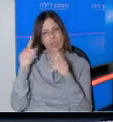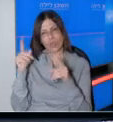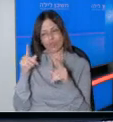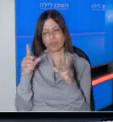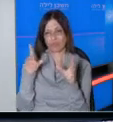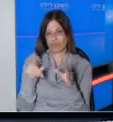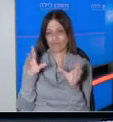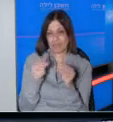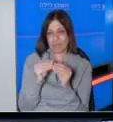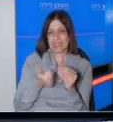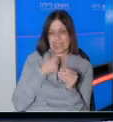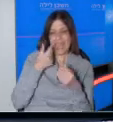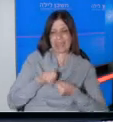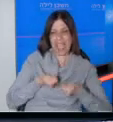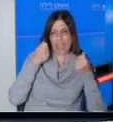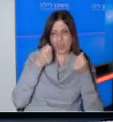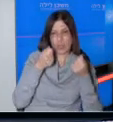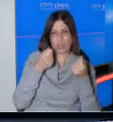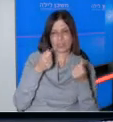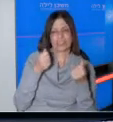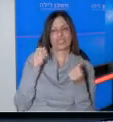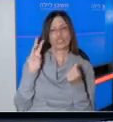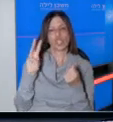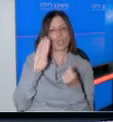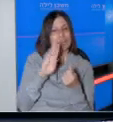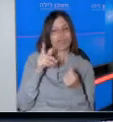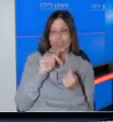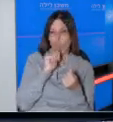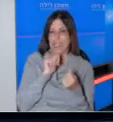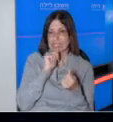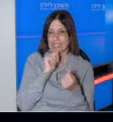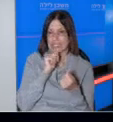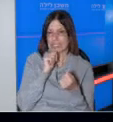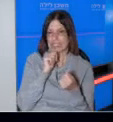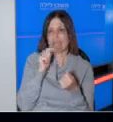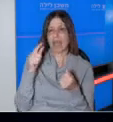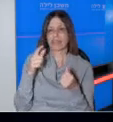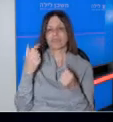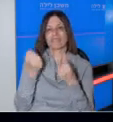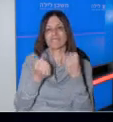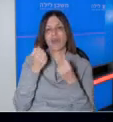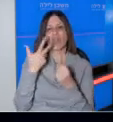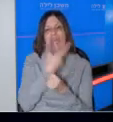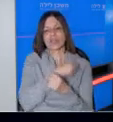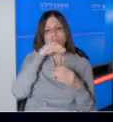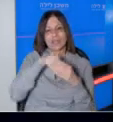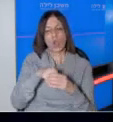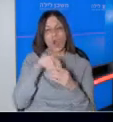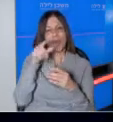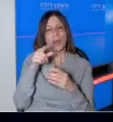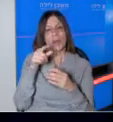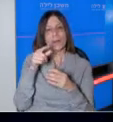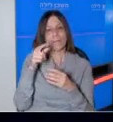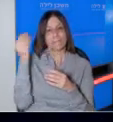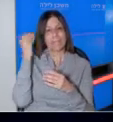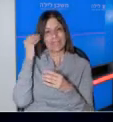לבין שרת החינוך יפעת שאשא ביטון, שהיא לא רצתה את ניידות החיסון בתוך בתי הספר, היא רצתה אותם בכניסה, והוא רצה אותם